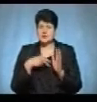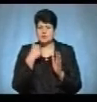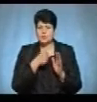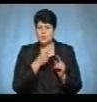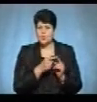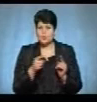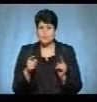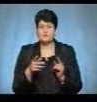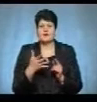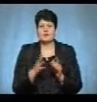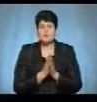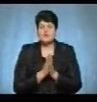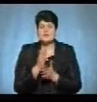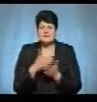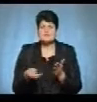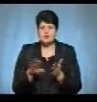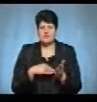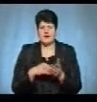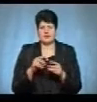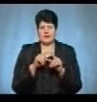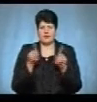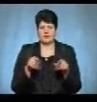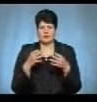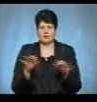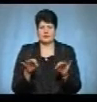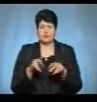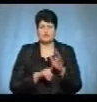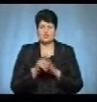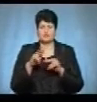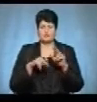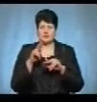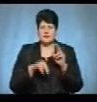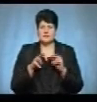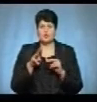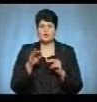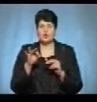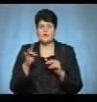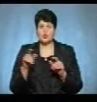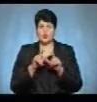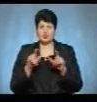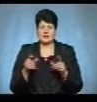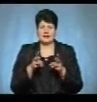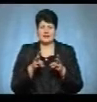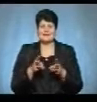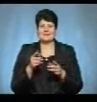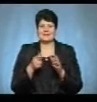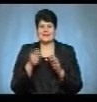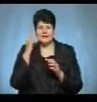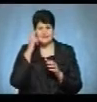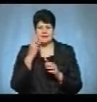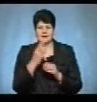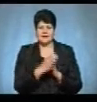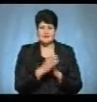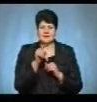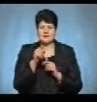року. Позивачка просила скасувати декларацію на початок будівництва торфяної котельні на вулиці Київська, 3С. Відтоді, за її